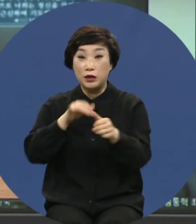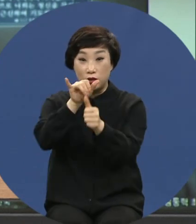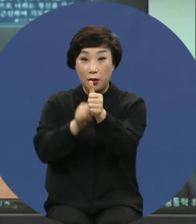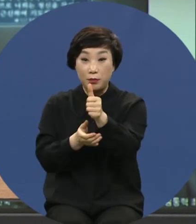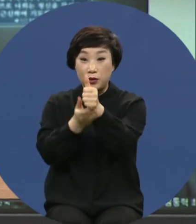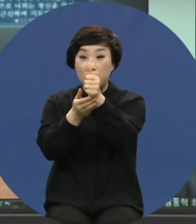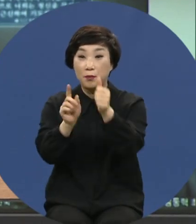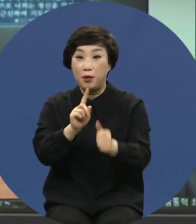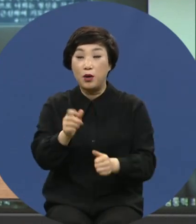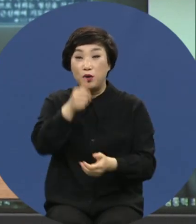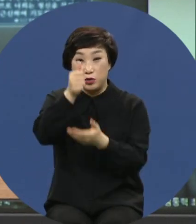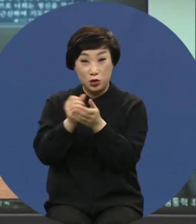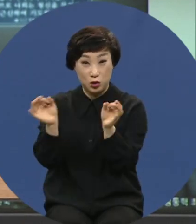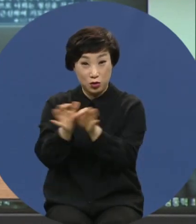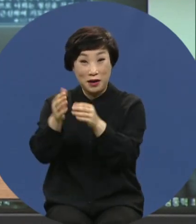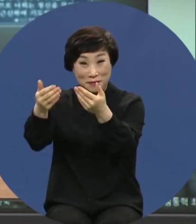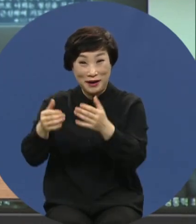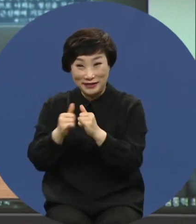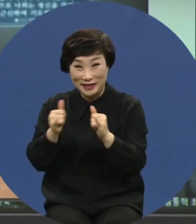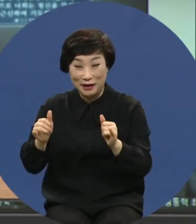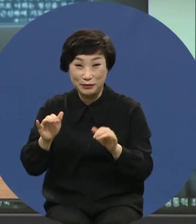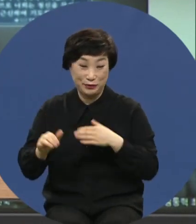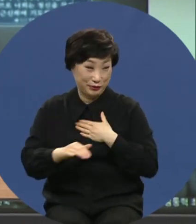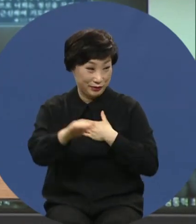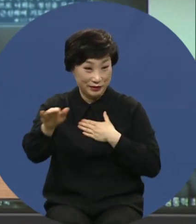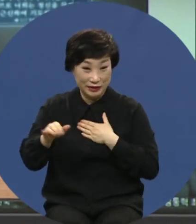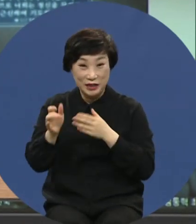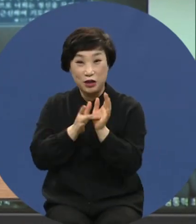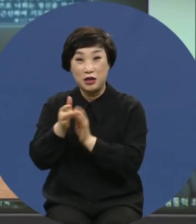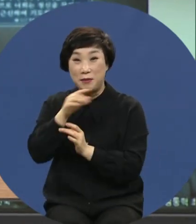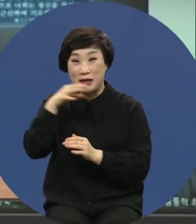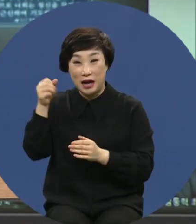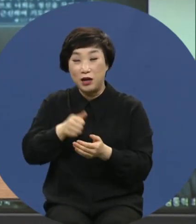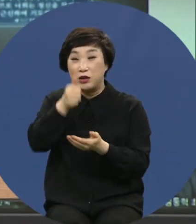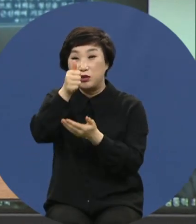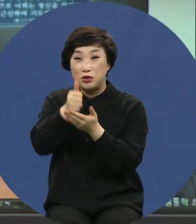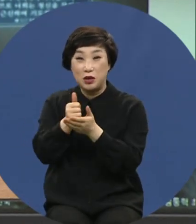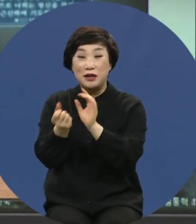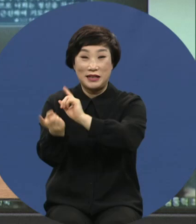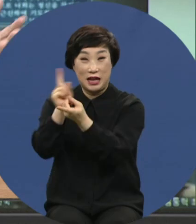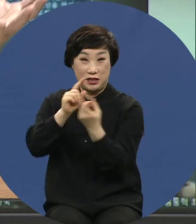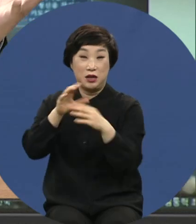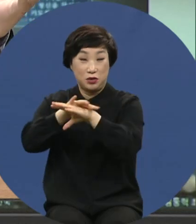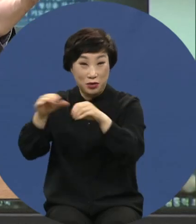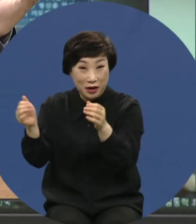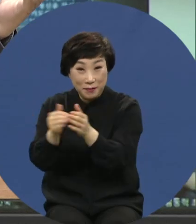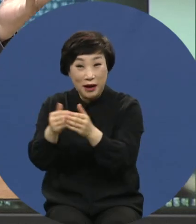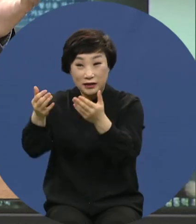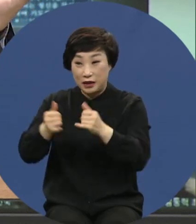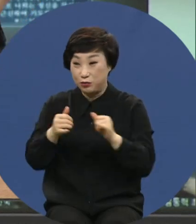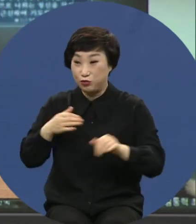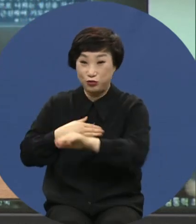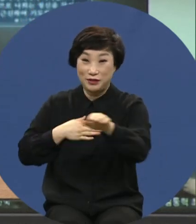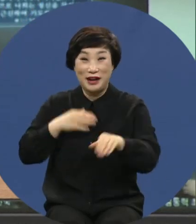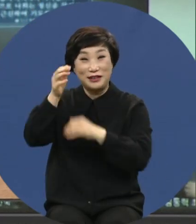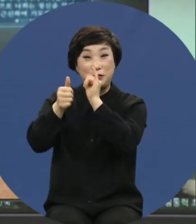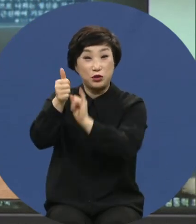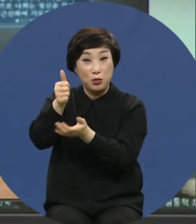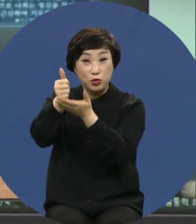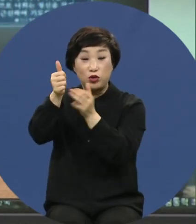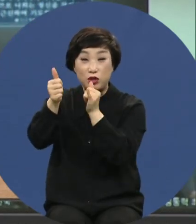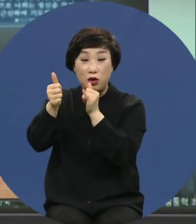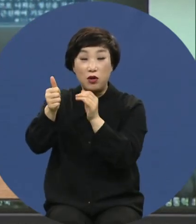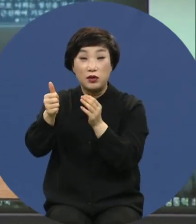섬김은 속죄받은 자, 예수의 피로 대속함을 입은 자들이 하나님을 섬기는 것은